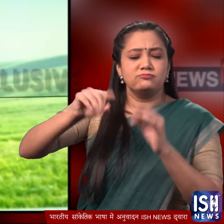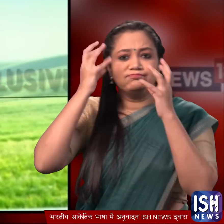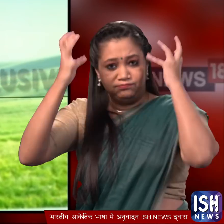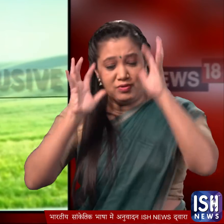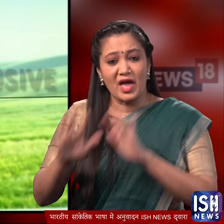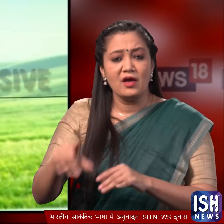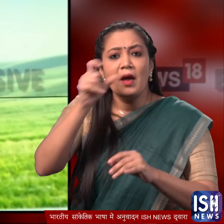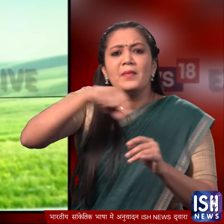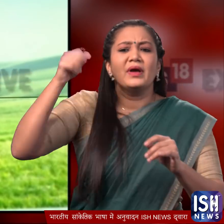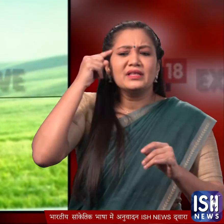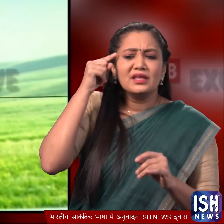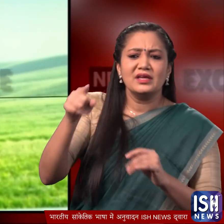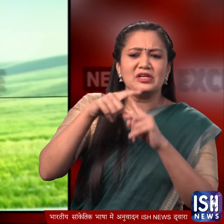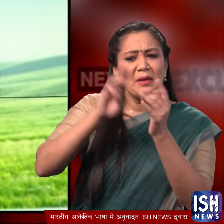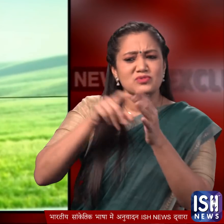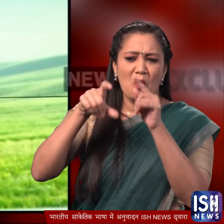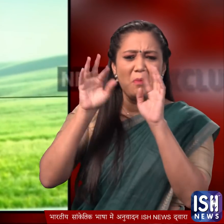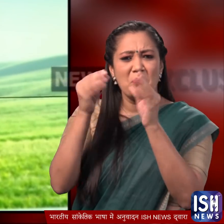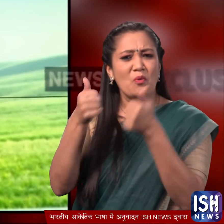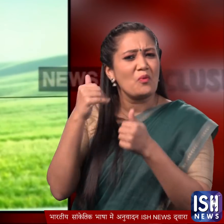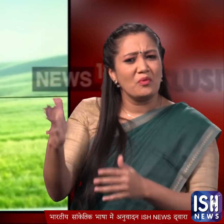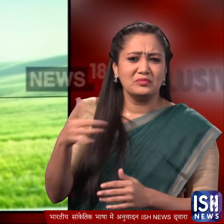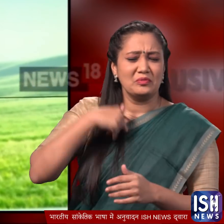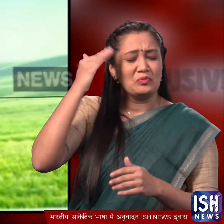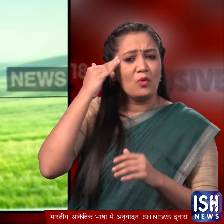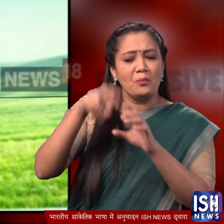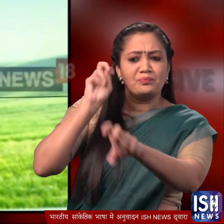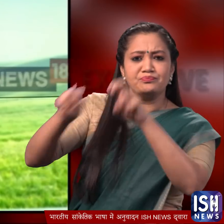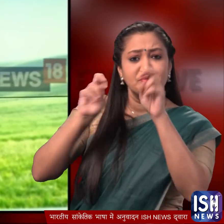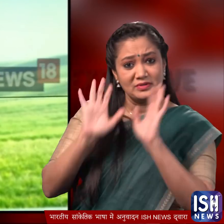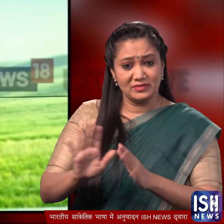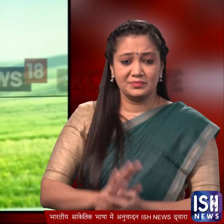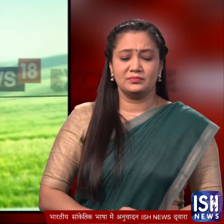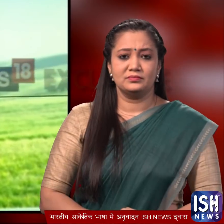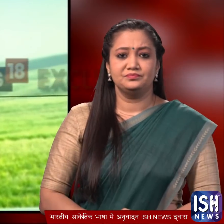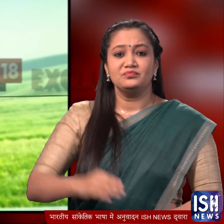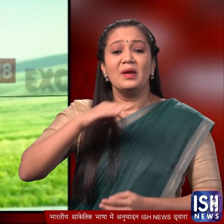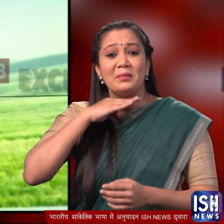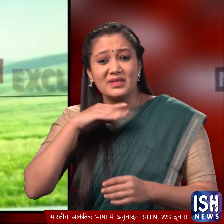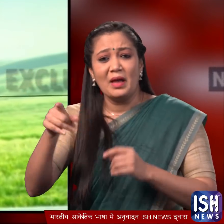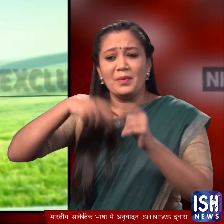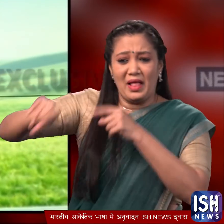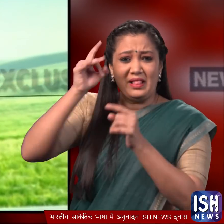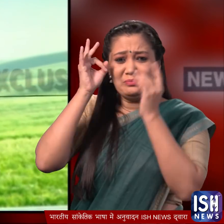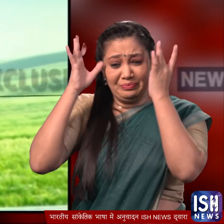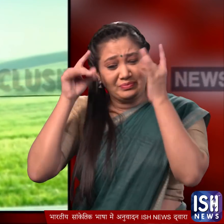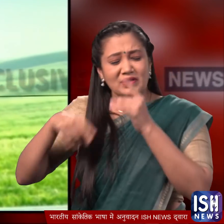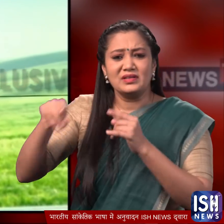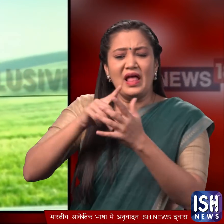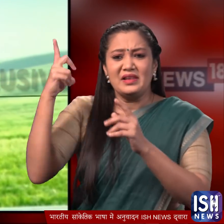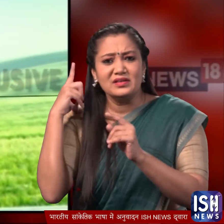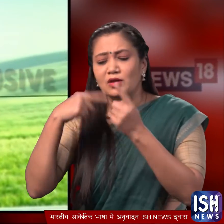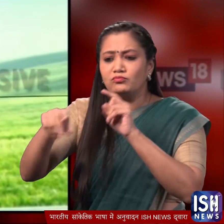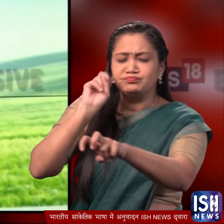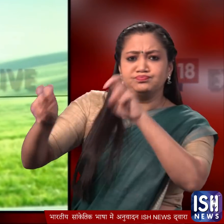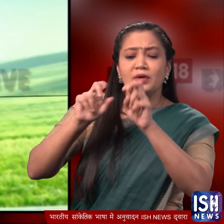क्योंकि वहां के लोगों को यही समझ में आ रहा है कि टीएमसी की हालत ठीक नहीं है, इसलिए पार्टी में भगदड़ मची। ममता बनर्जी से नाराज टीएमसी के नेता